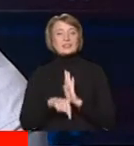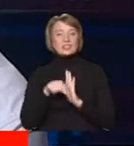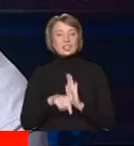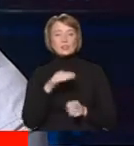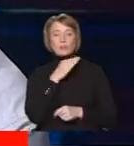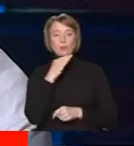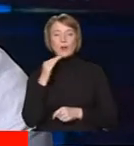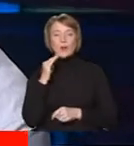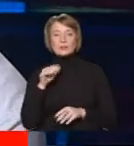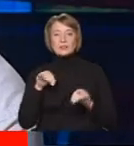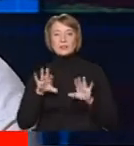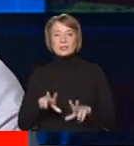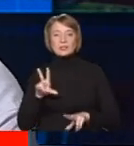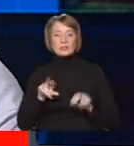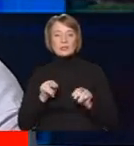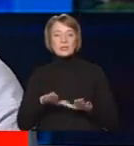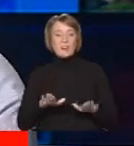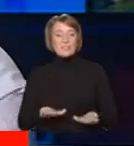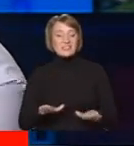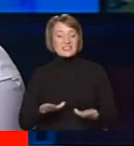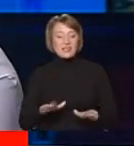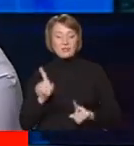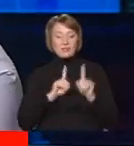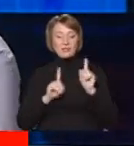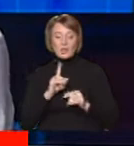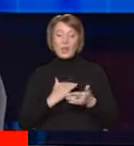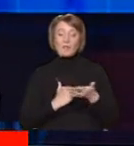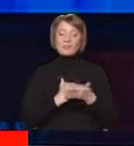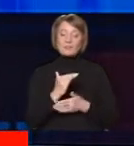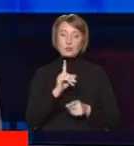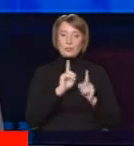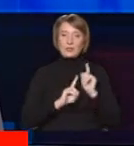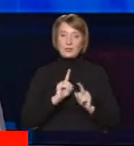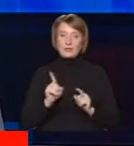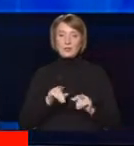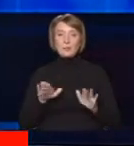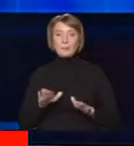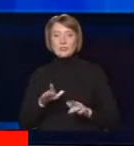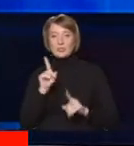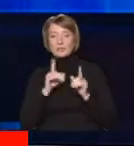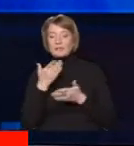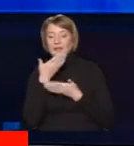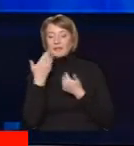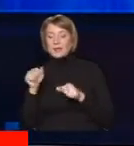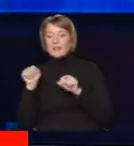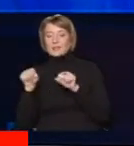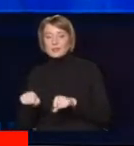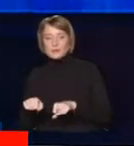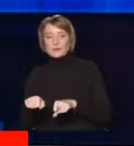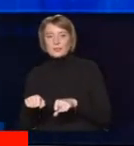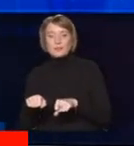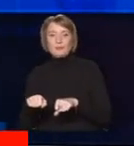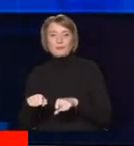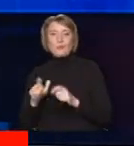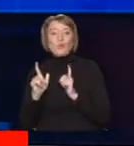багато із цих рішень, вони залежать не від місцевої ради, а залежать від Верховної Ради України. Наприклад, місцева рада не має можливості ухвалити рішення по місцевий референдум. Це може ухвалити